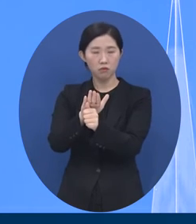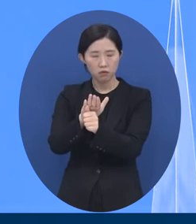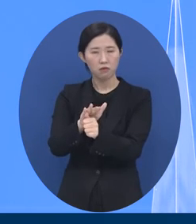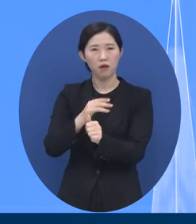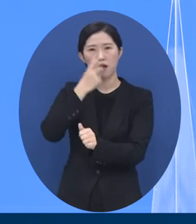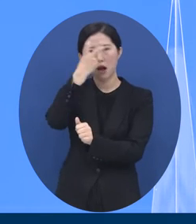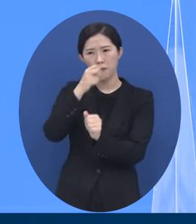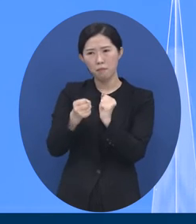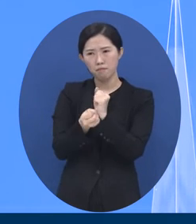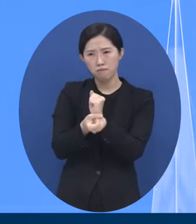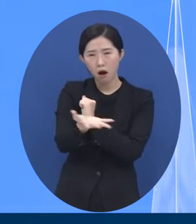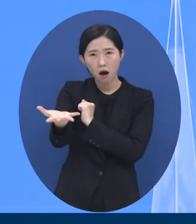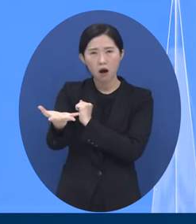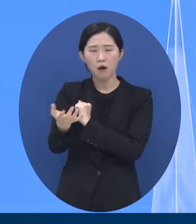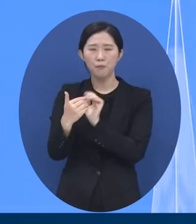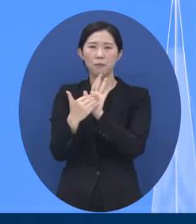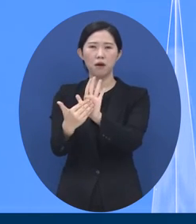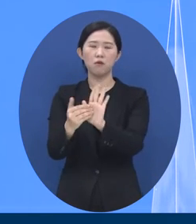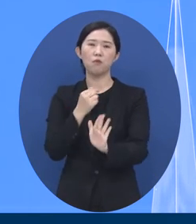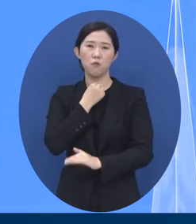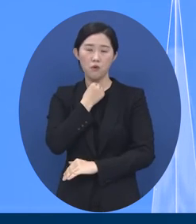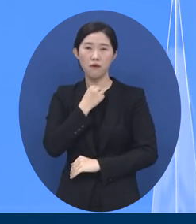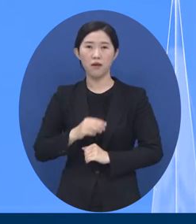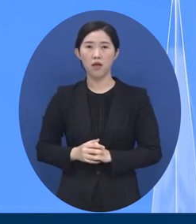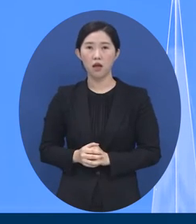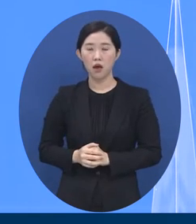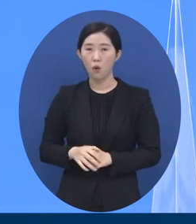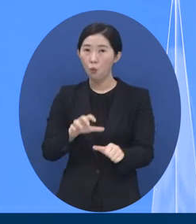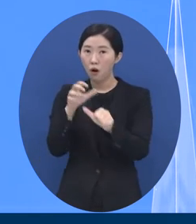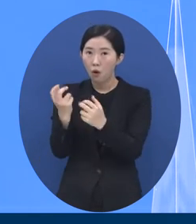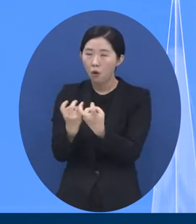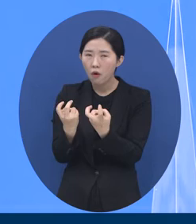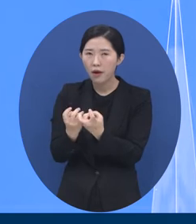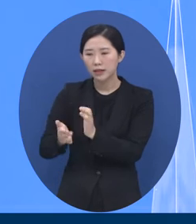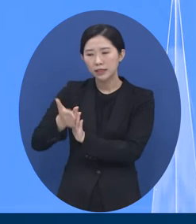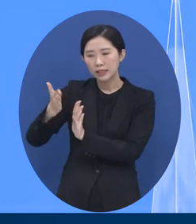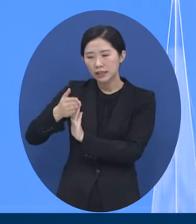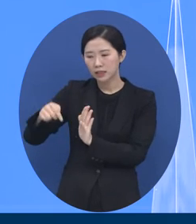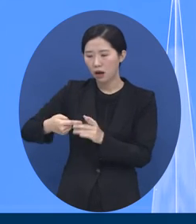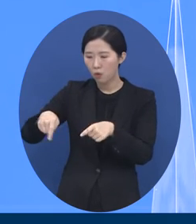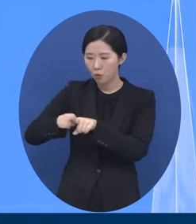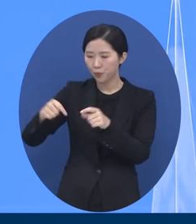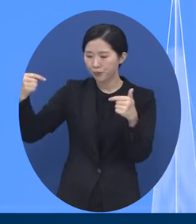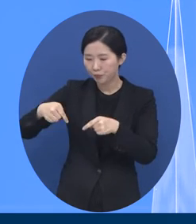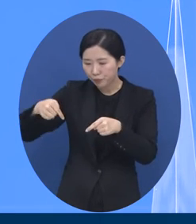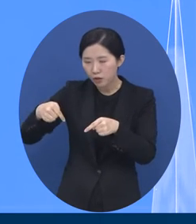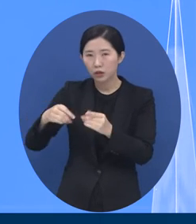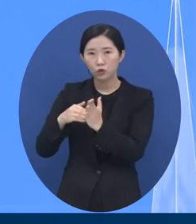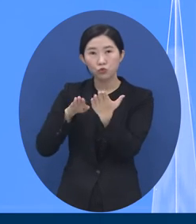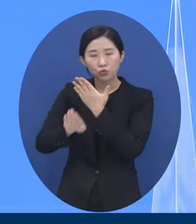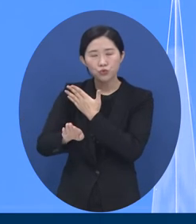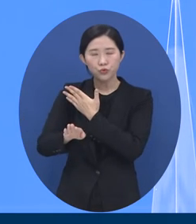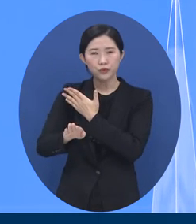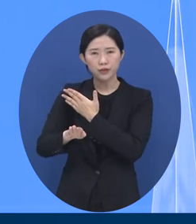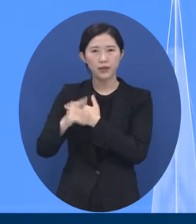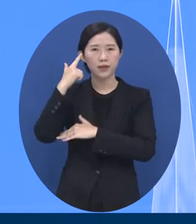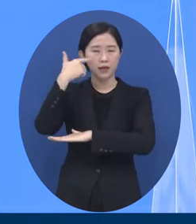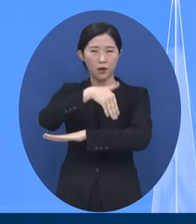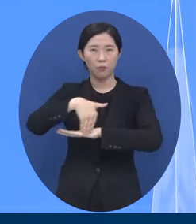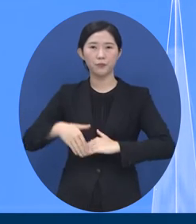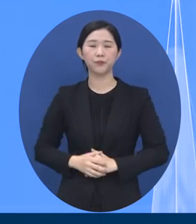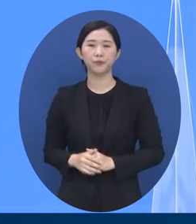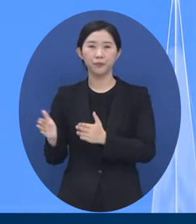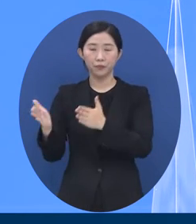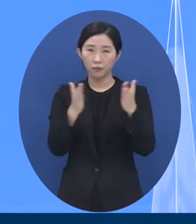합니다. 적용 방법은 시군과 협의해 가면서 구체화할 예정입니다. 지난 3월부터